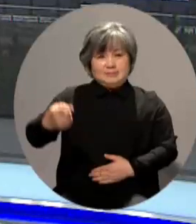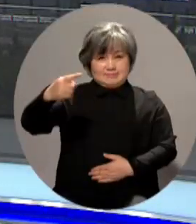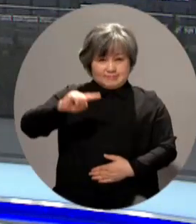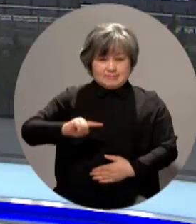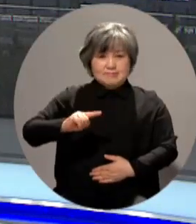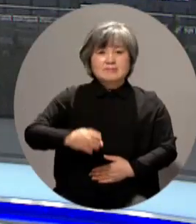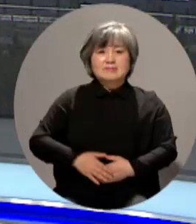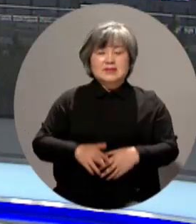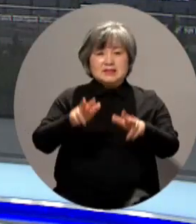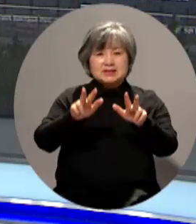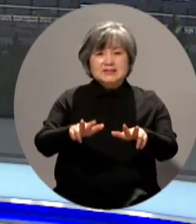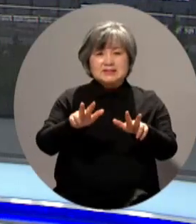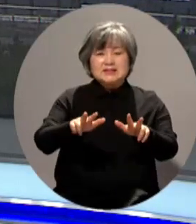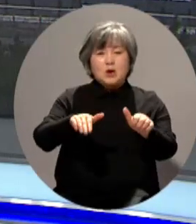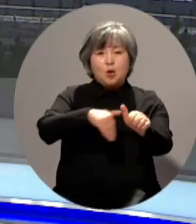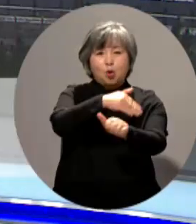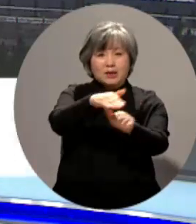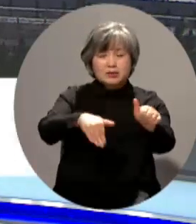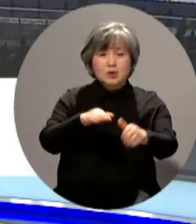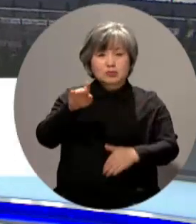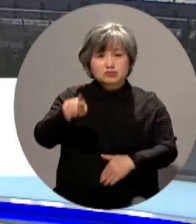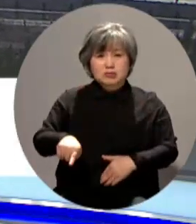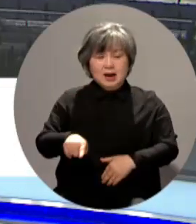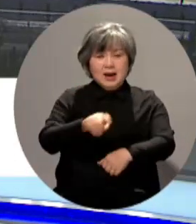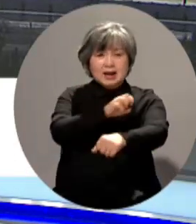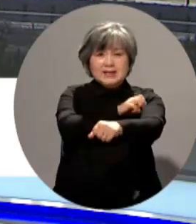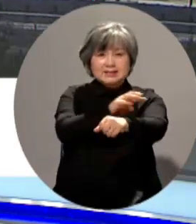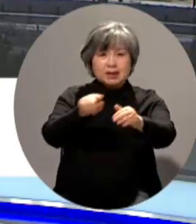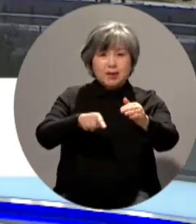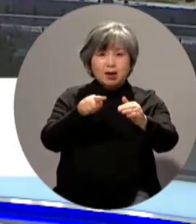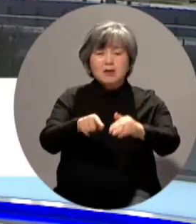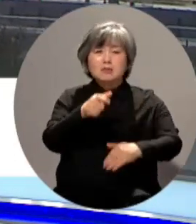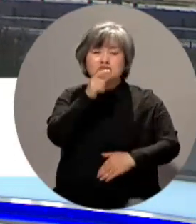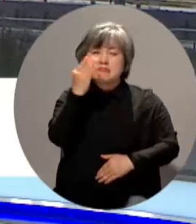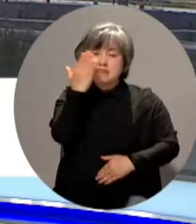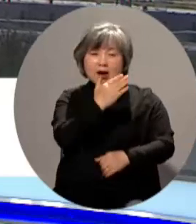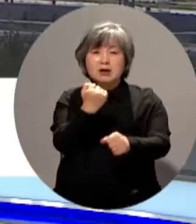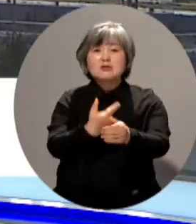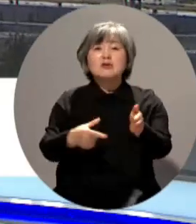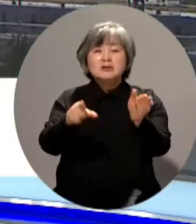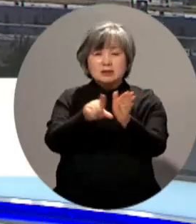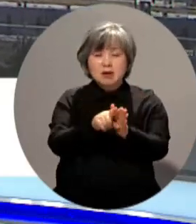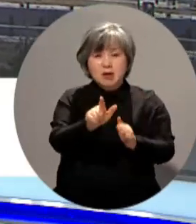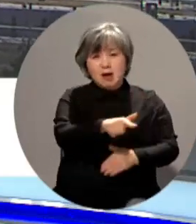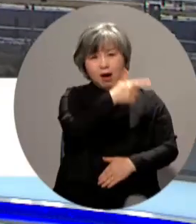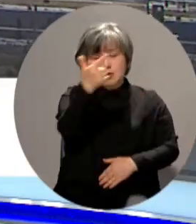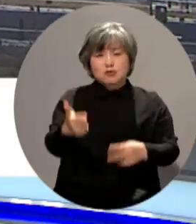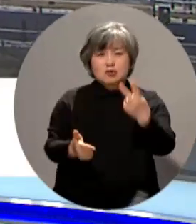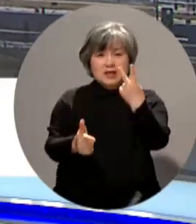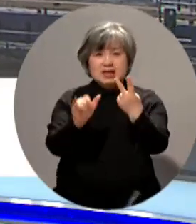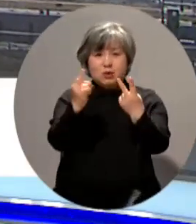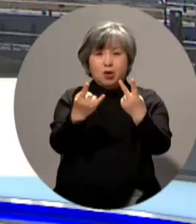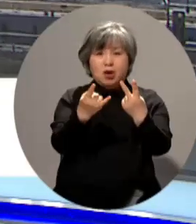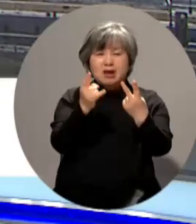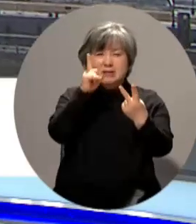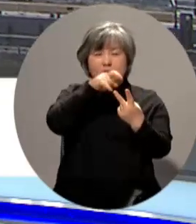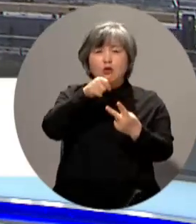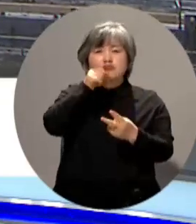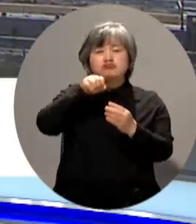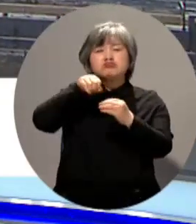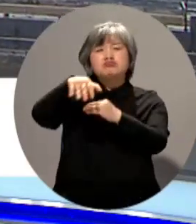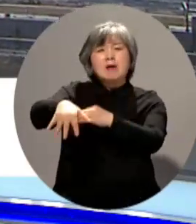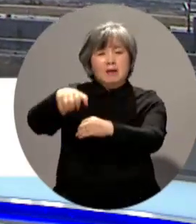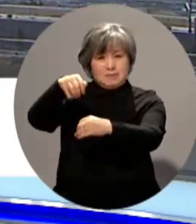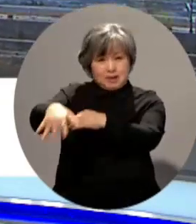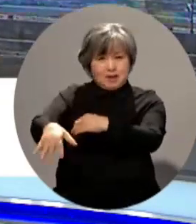다음 소식입니다. 현재 환경부가 새만금 수질을 개선하기 위해 하루 두 차례에 걸쳐서 해수를 유통시키는 등